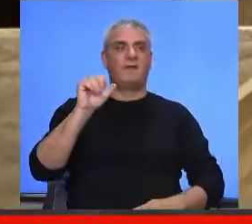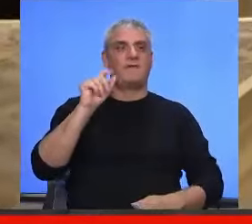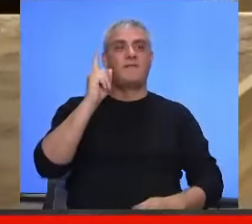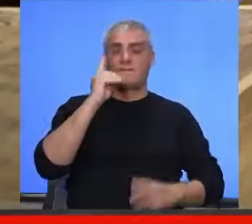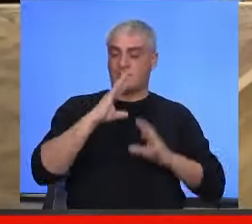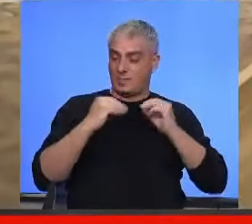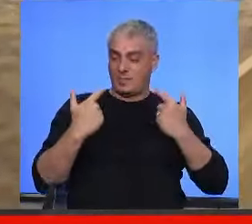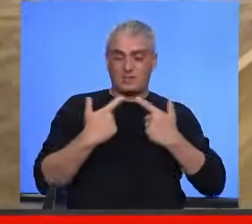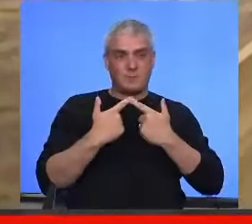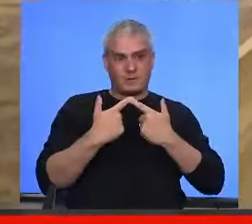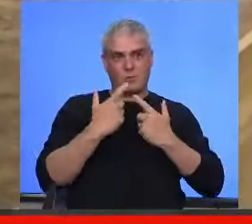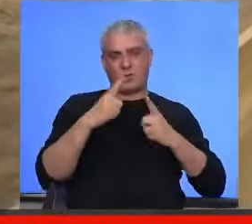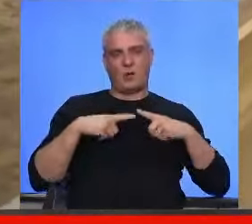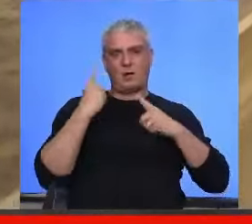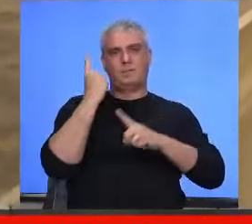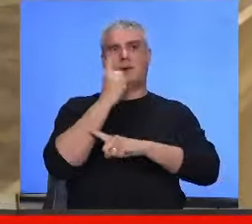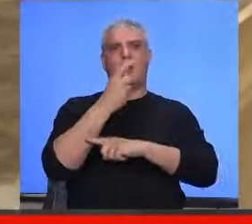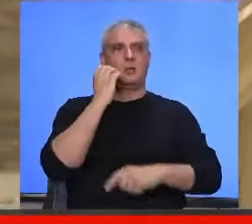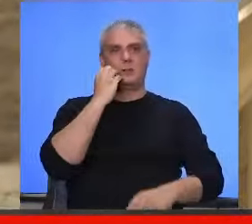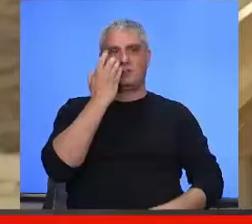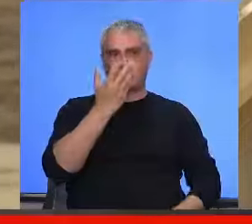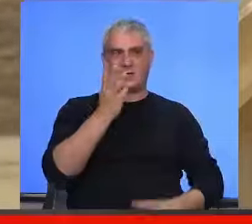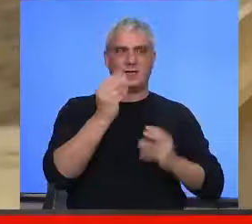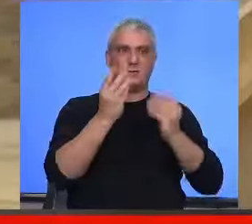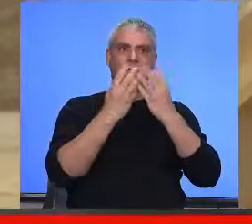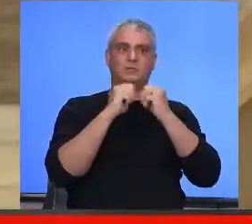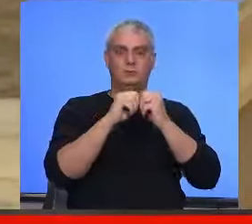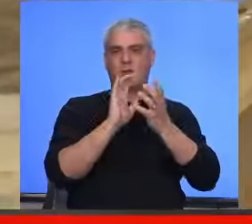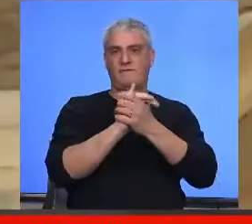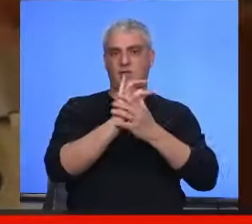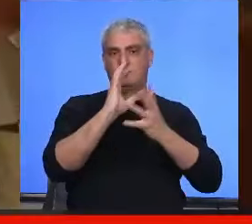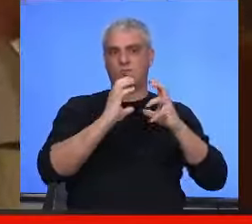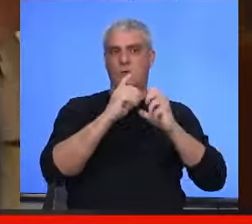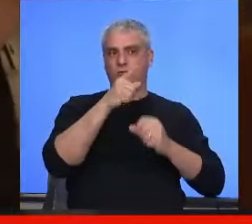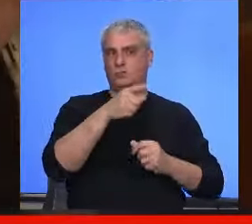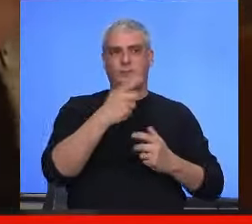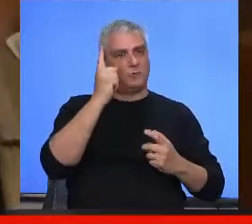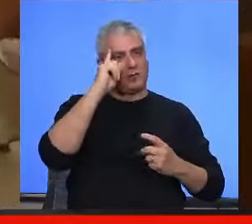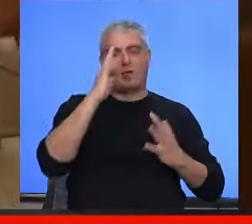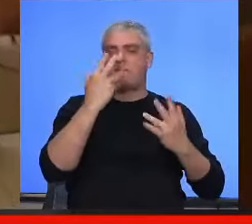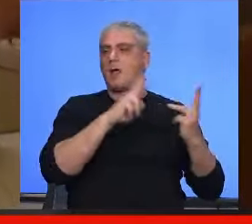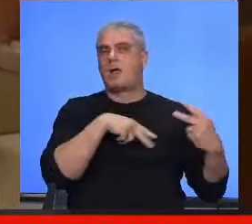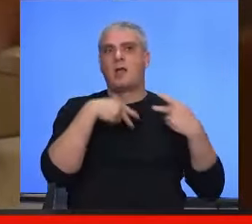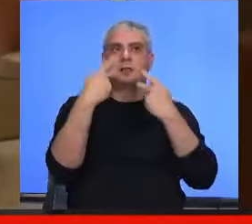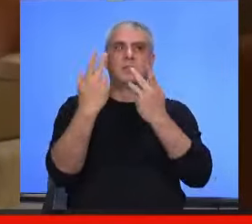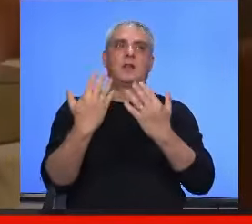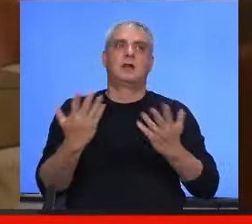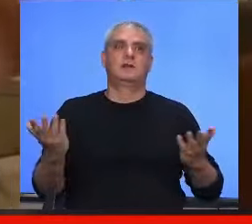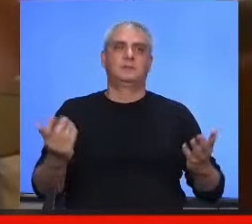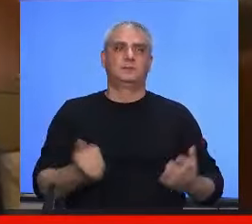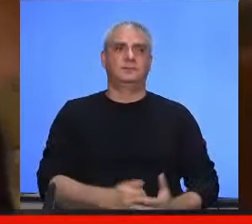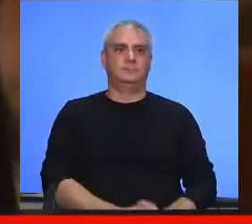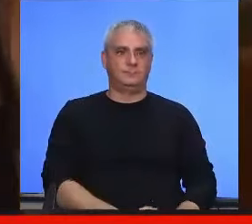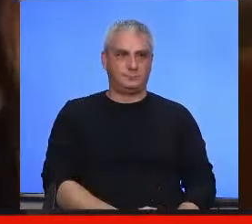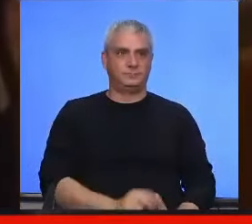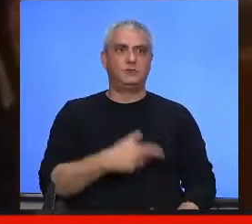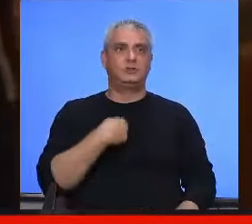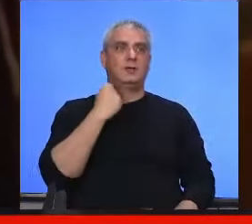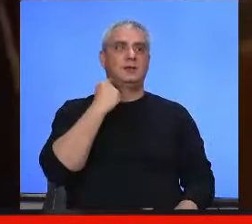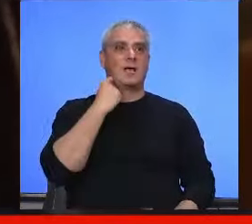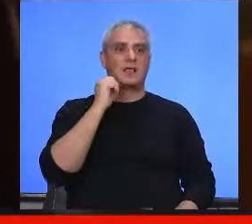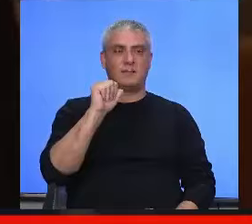מתחילת המלחמה הוא חי במלון בטבריה עם המשפחה והחברים מהמושב, בלי לדעת מתי ישוב. יש לי יין אביבים,